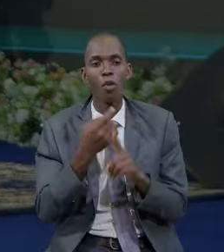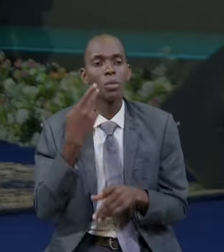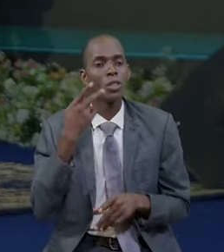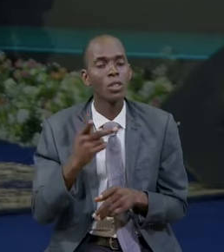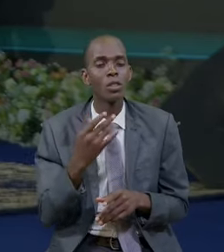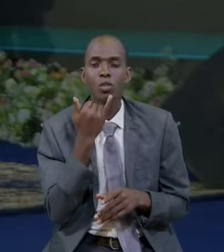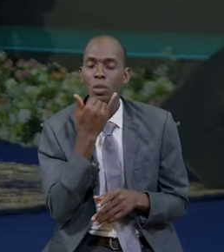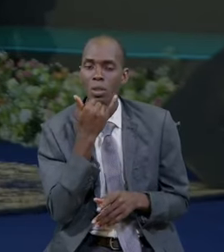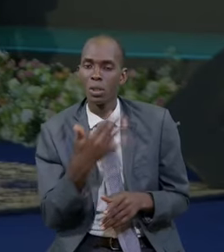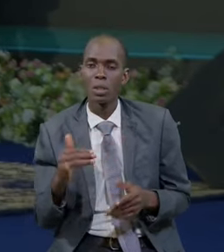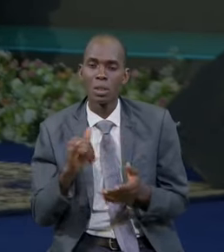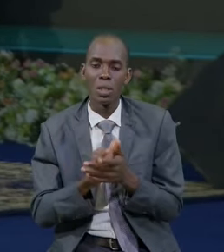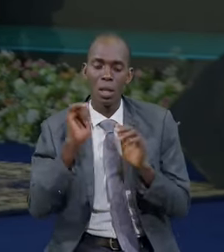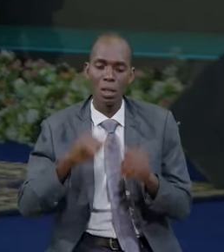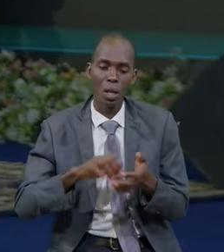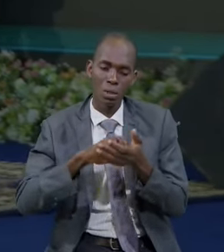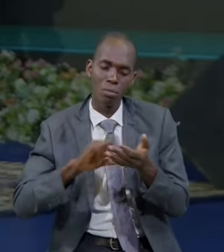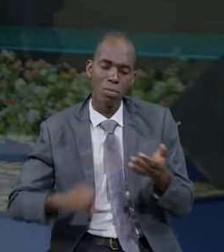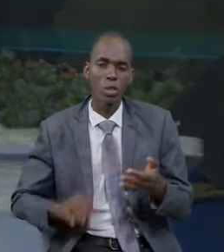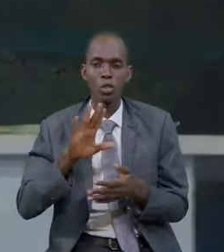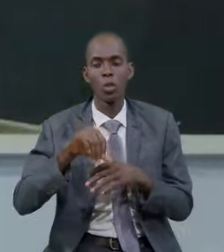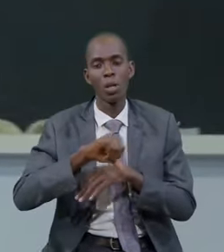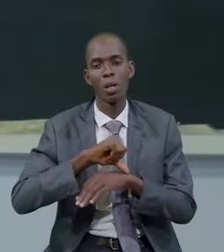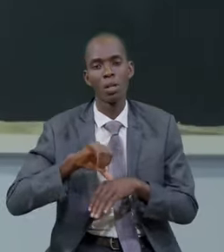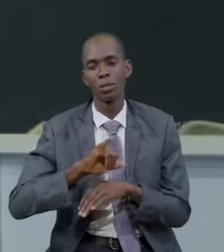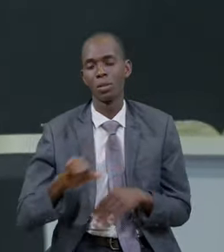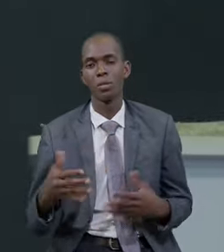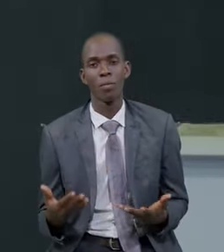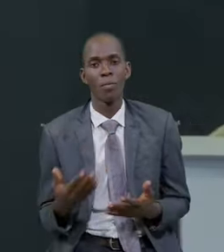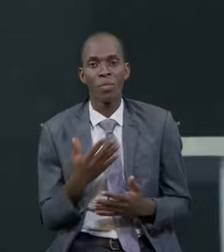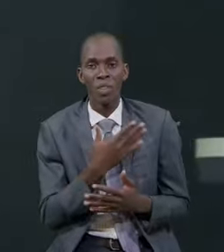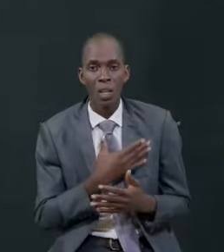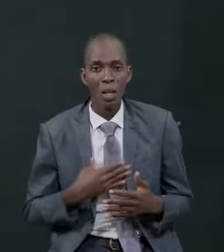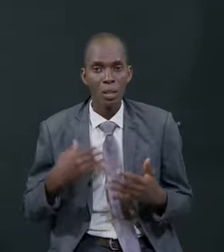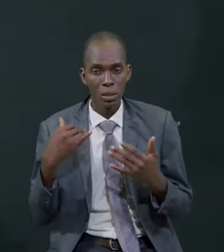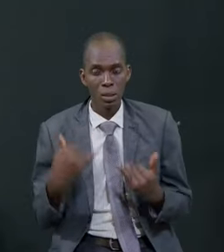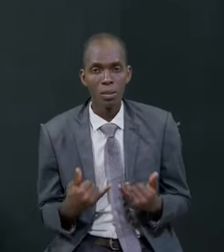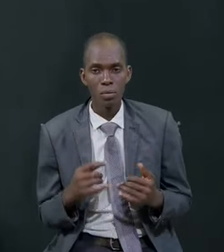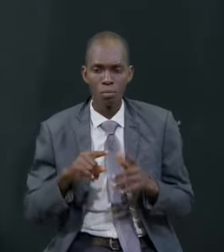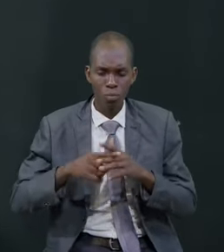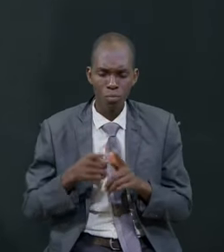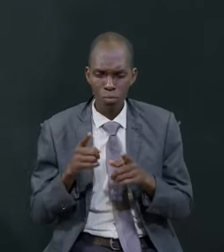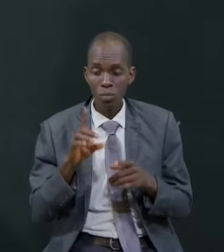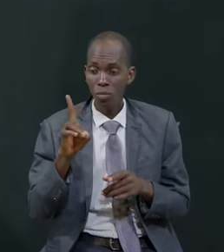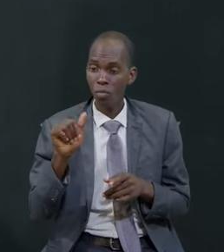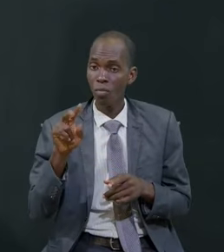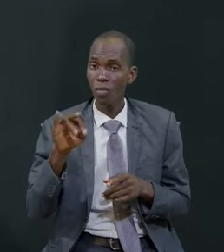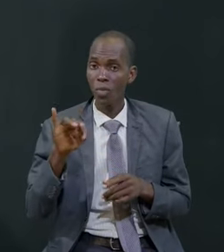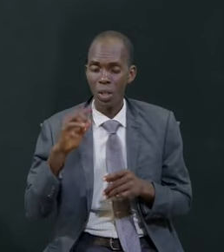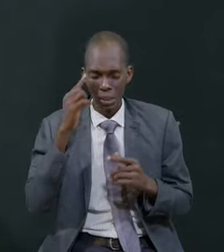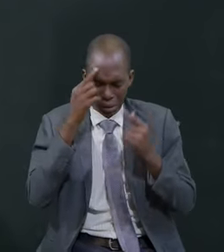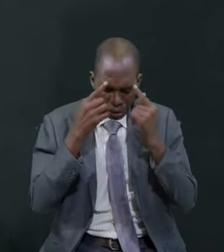onction puisse demeurer. Mais il a commencé à penser à ça. C'est ce à quoi tu penses